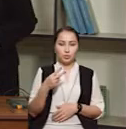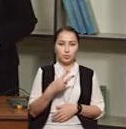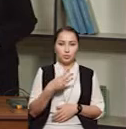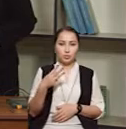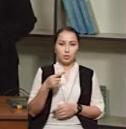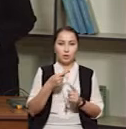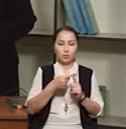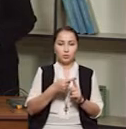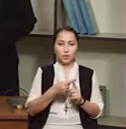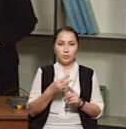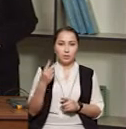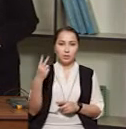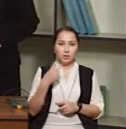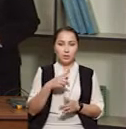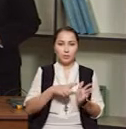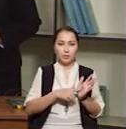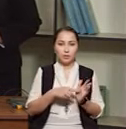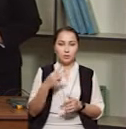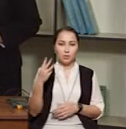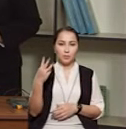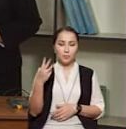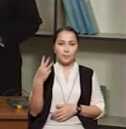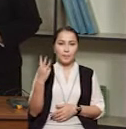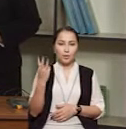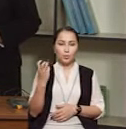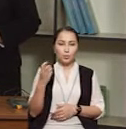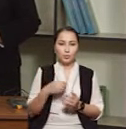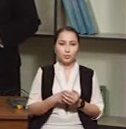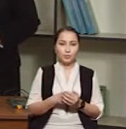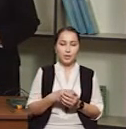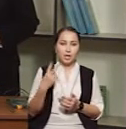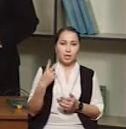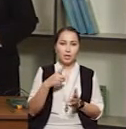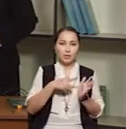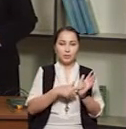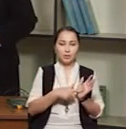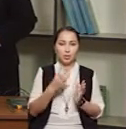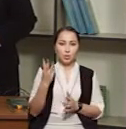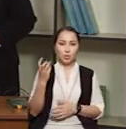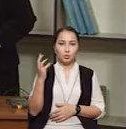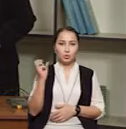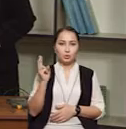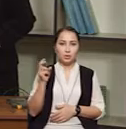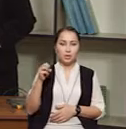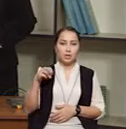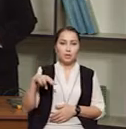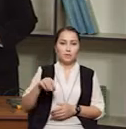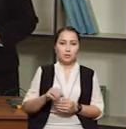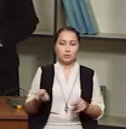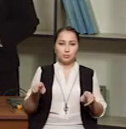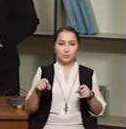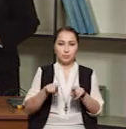27 ni qo'shsak 300 Kelvin hosil bo'ladi. Demak, 27 gradus Selsiy va 300 Kelvin bir